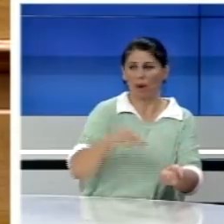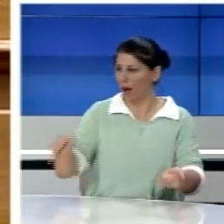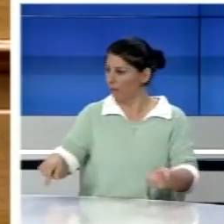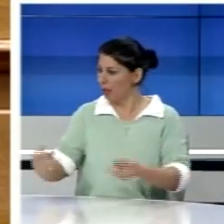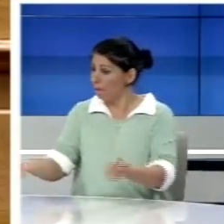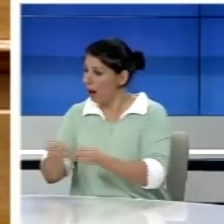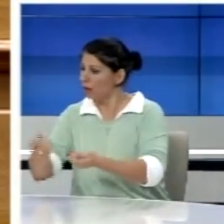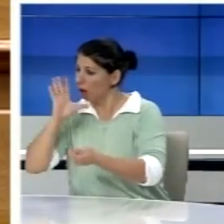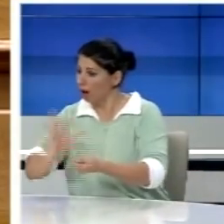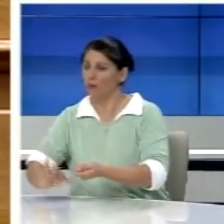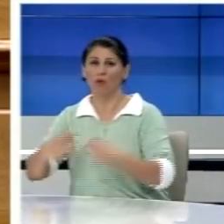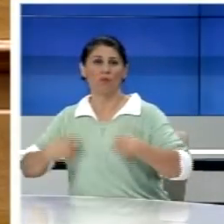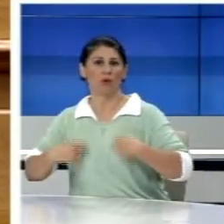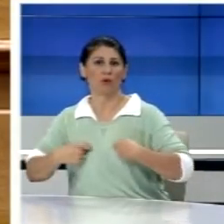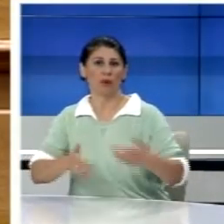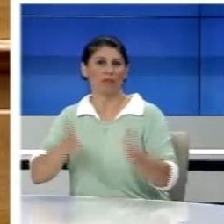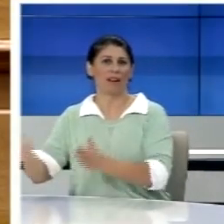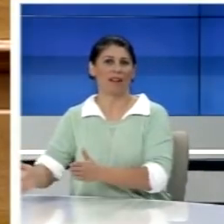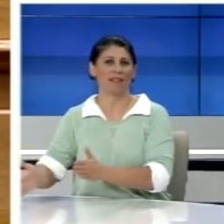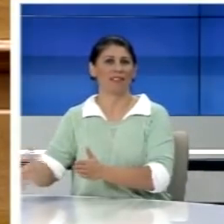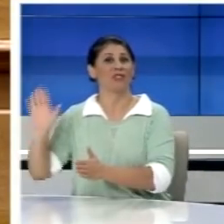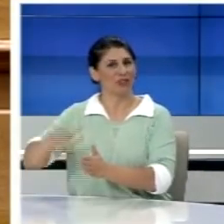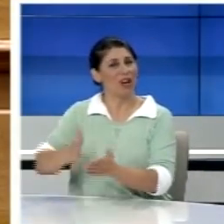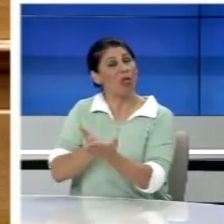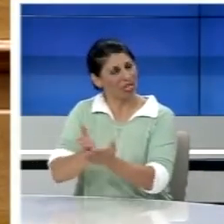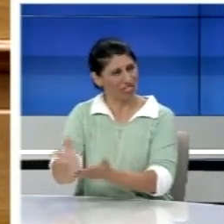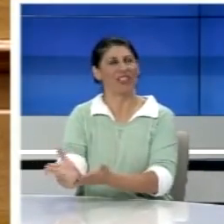πλούτου από την άλλη. Τελικά θα θριαμβεύσει το